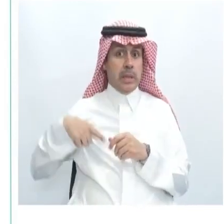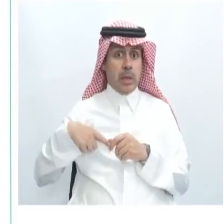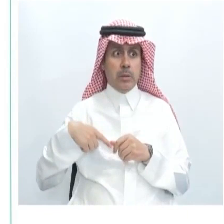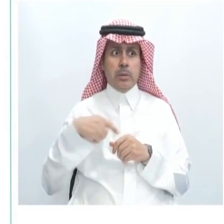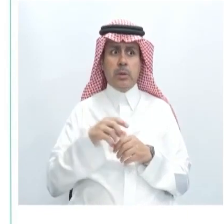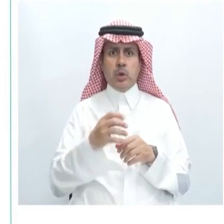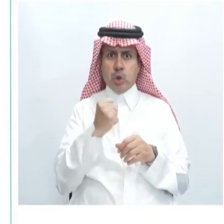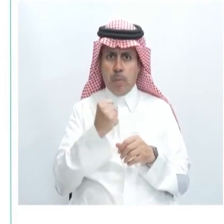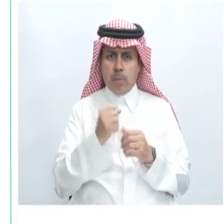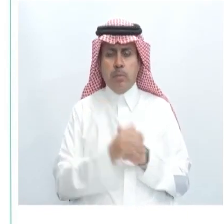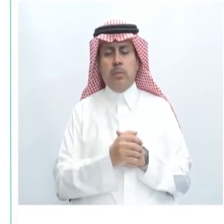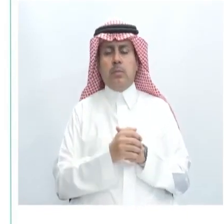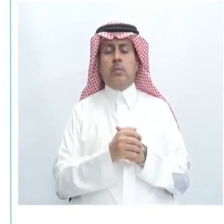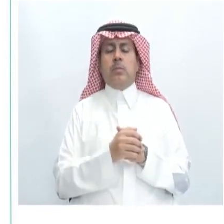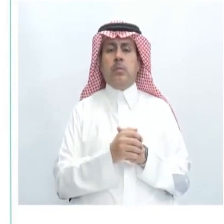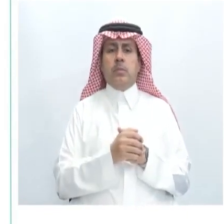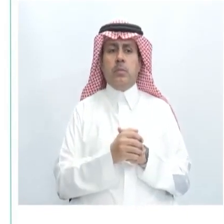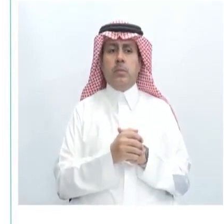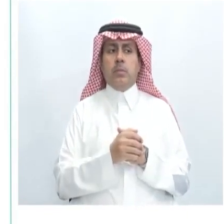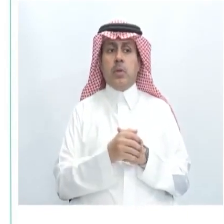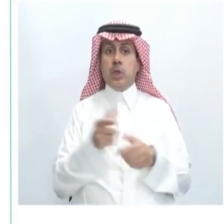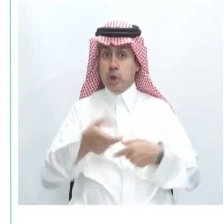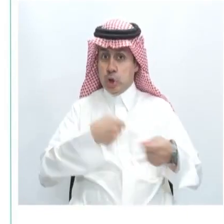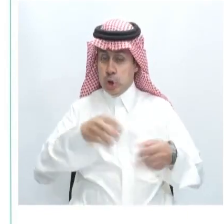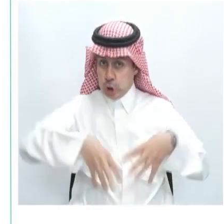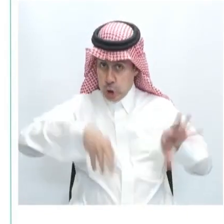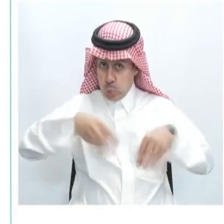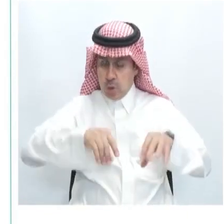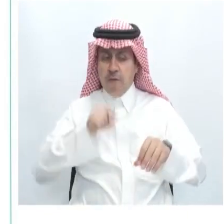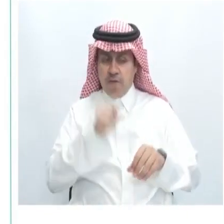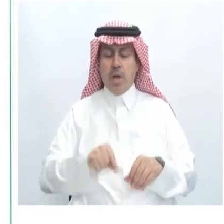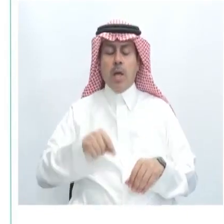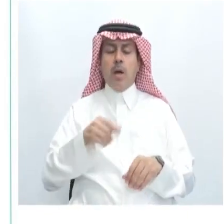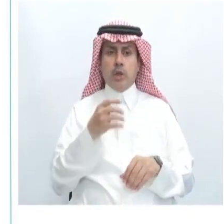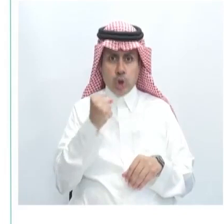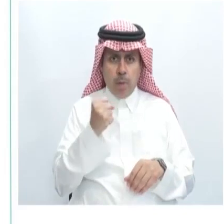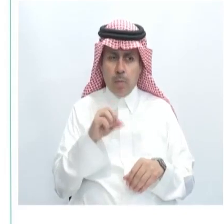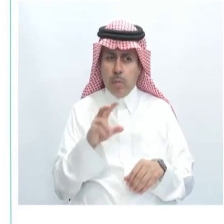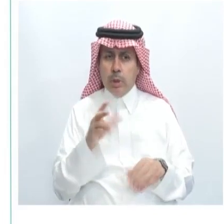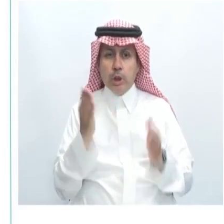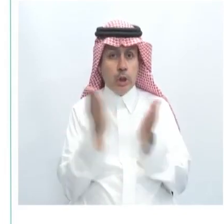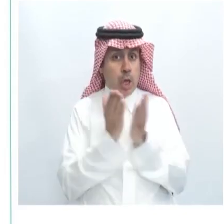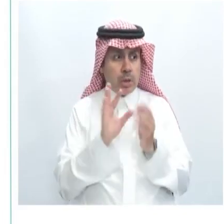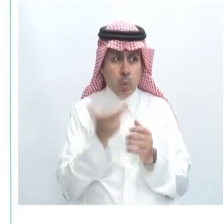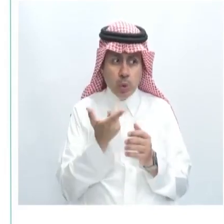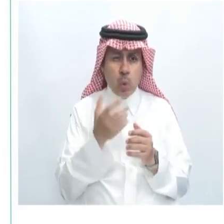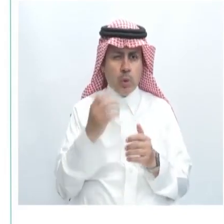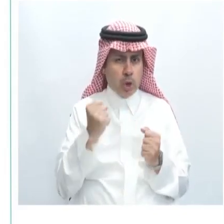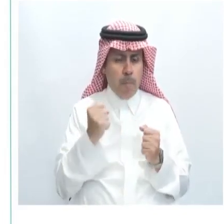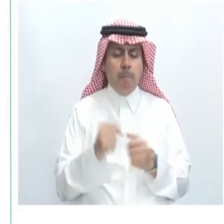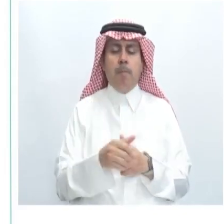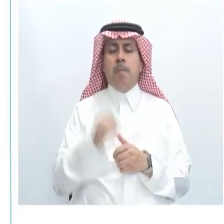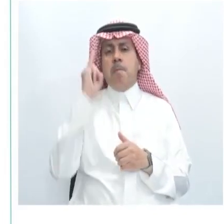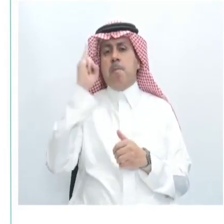لا يمكن ان اتخيل عمل للتسويق دون مخاطر لابد ان يتم دراسه المخاطر فيما يتعلق في المنتج في